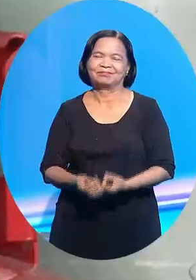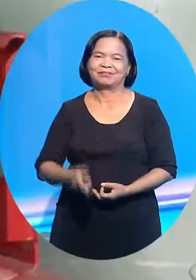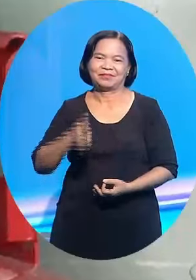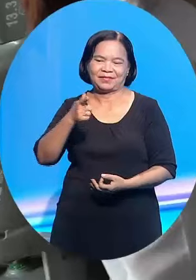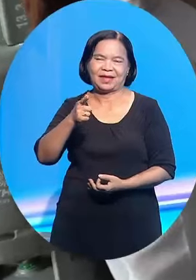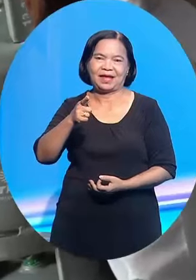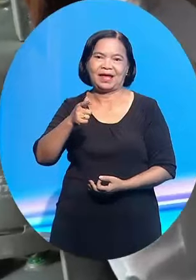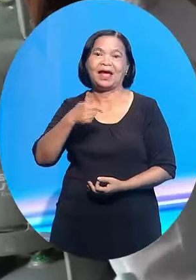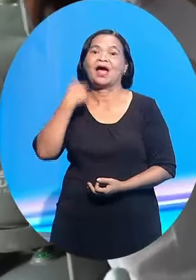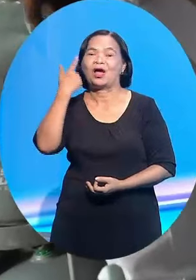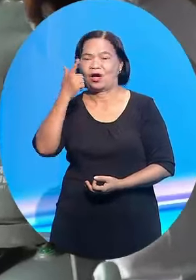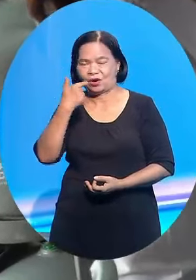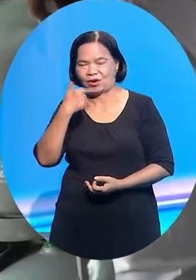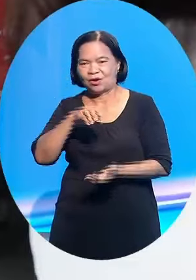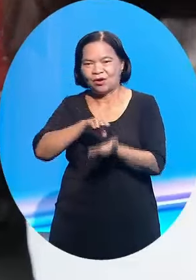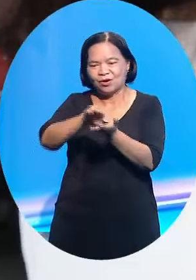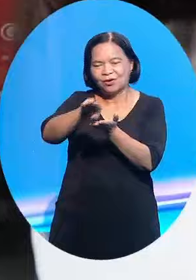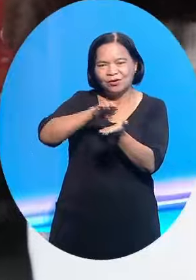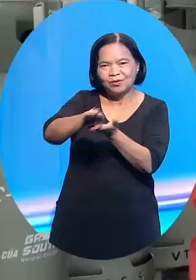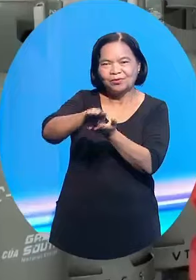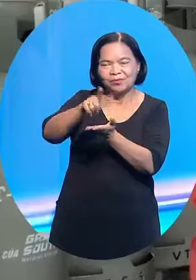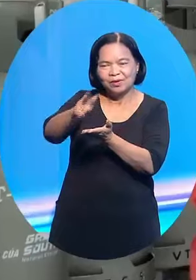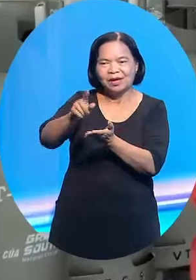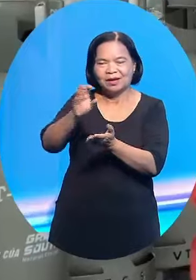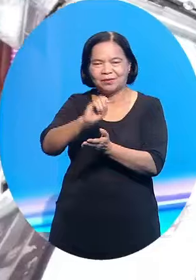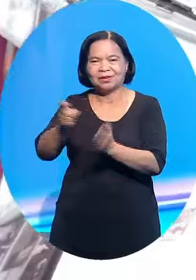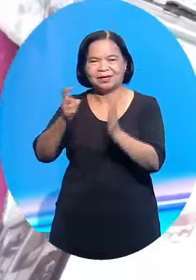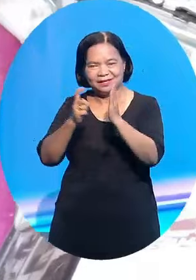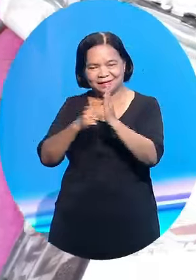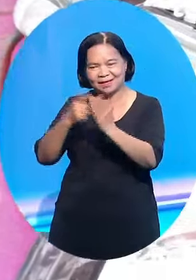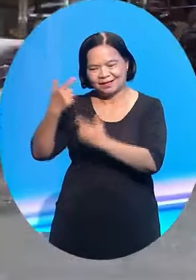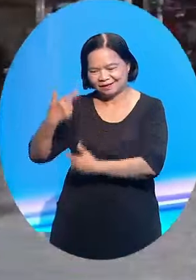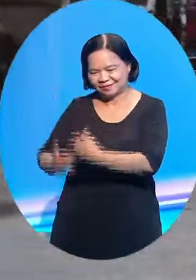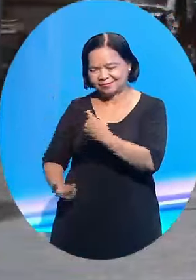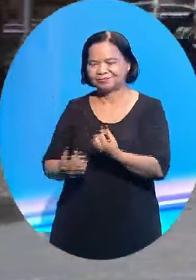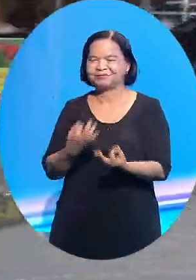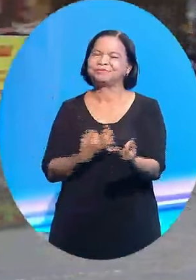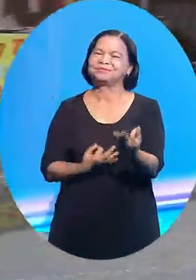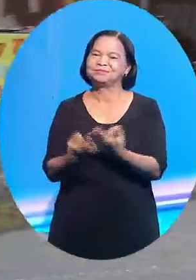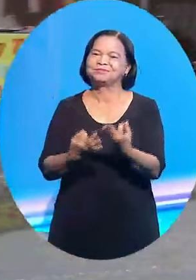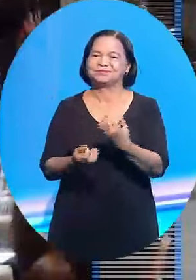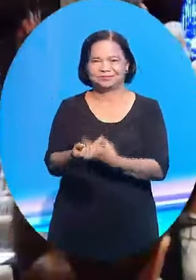cho biết sẽ đảm bảo nguồn cung ứng ga ổn định liên tục với mức giá cạnh tranh cho thị trường.